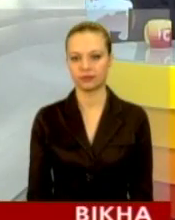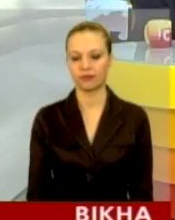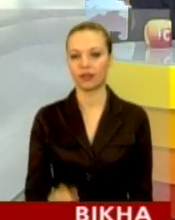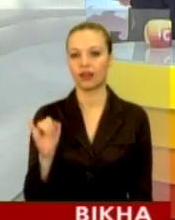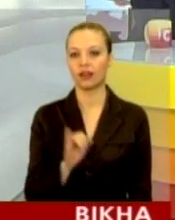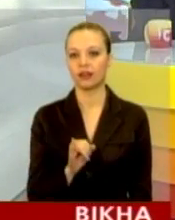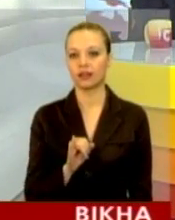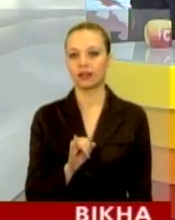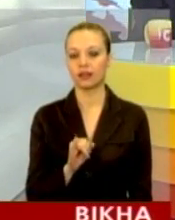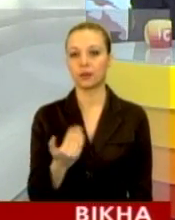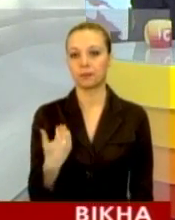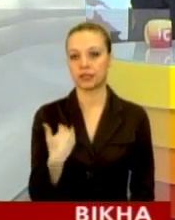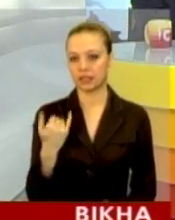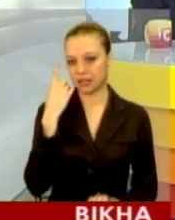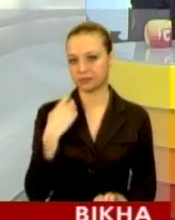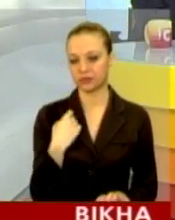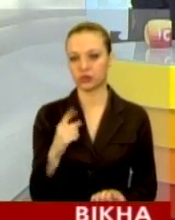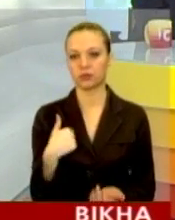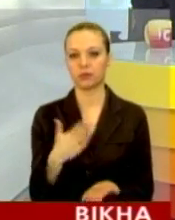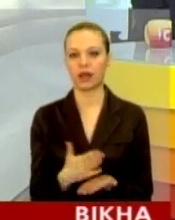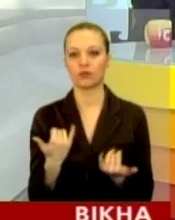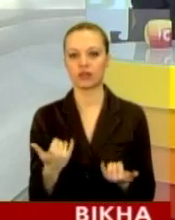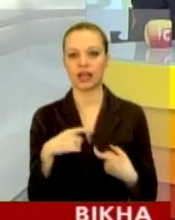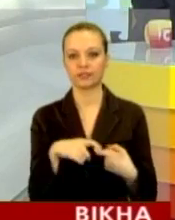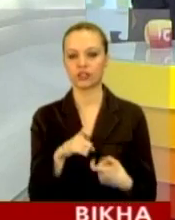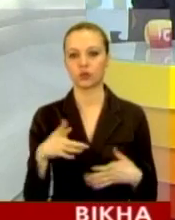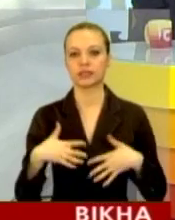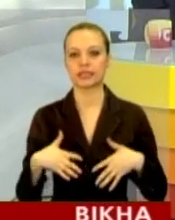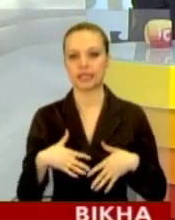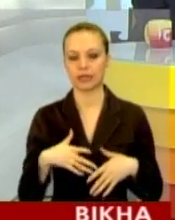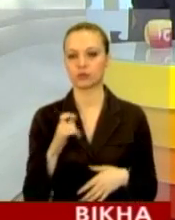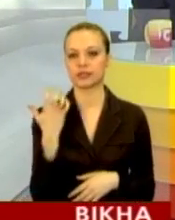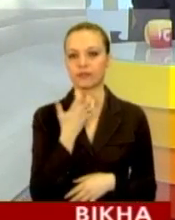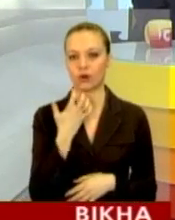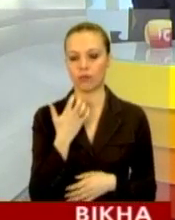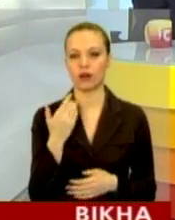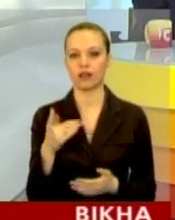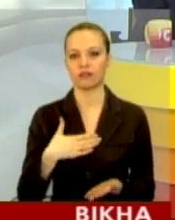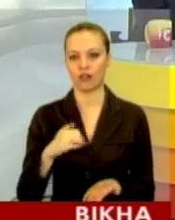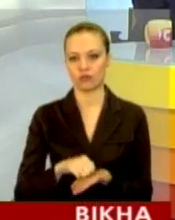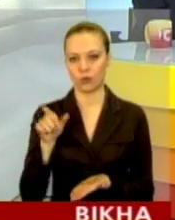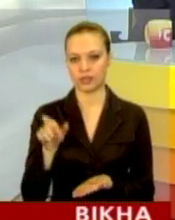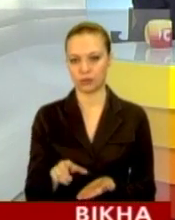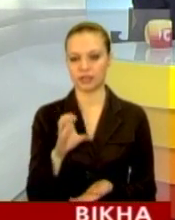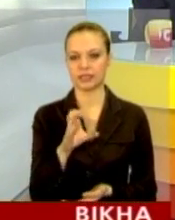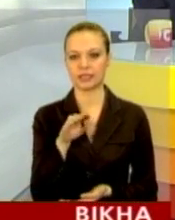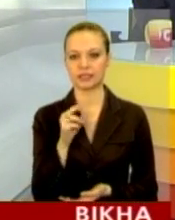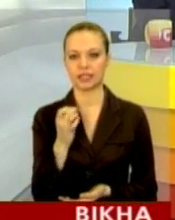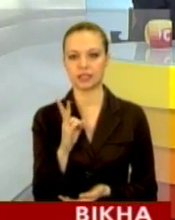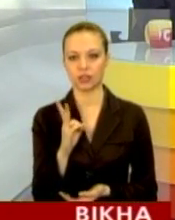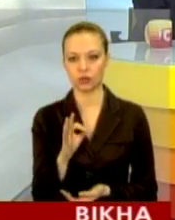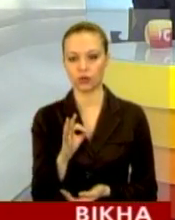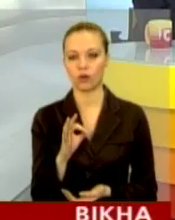І, власне, мені от повідомляють, що ми маємо зараз зв'язок з Криму і з Сімферополя. Звідти наш кореспондент Сергій